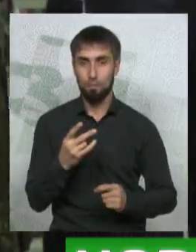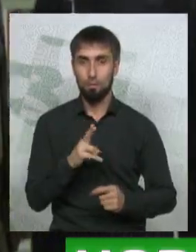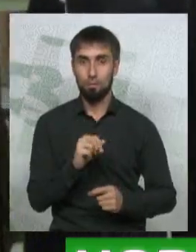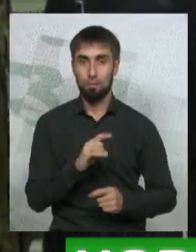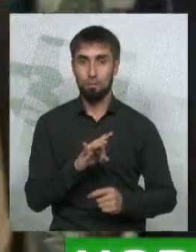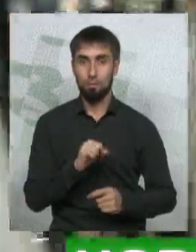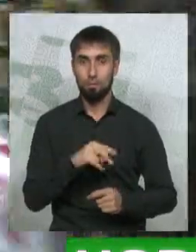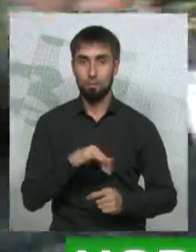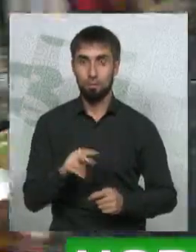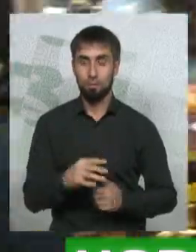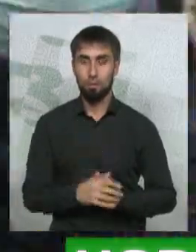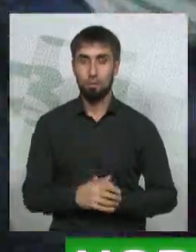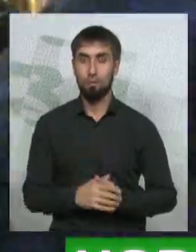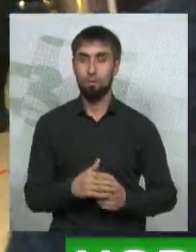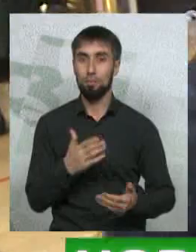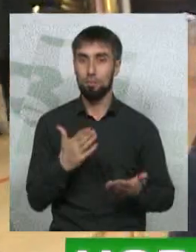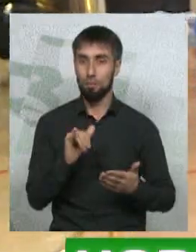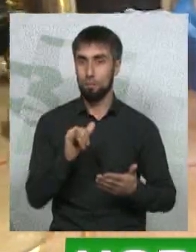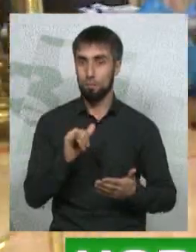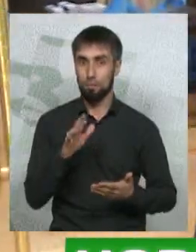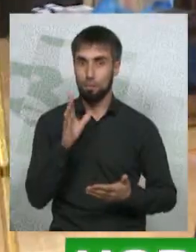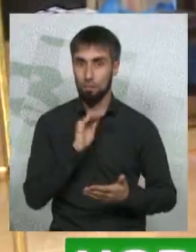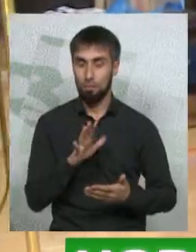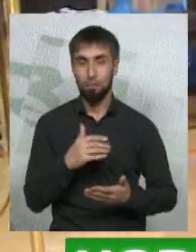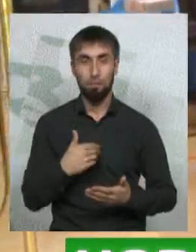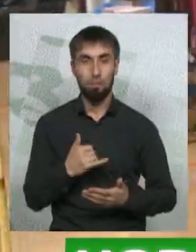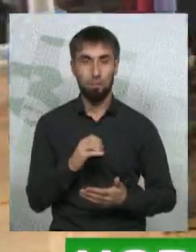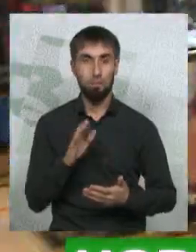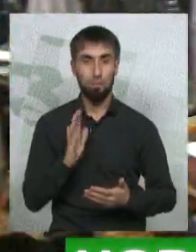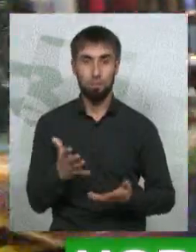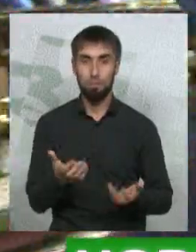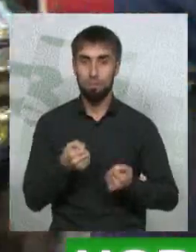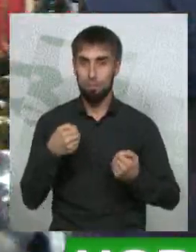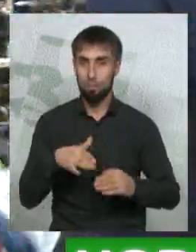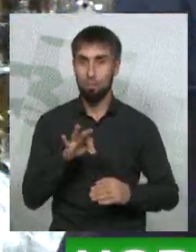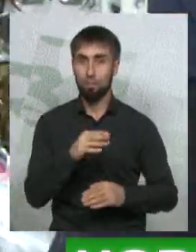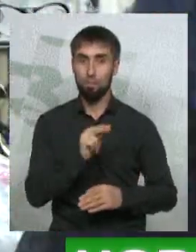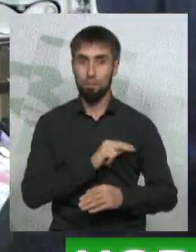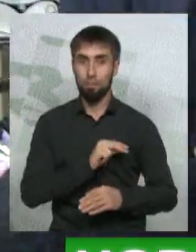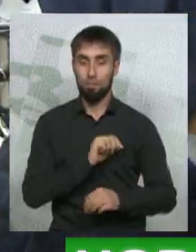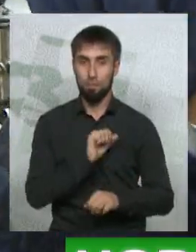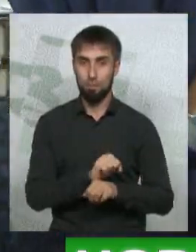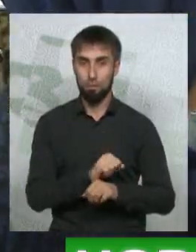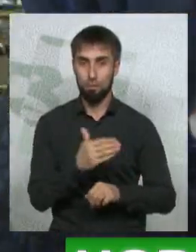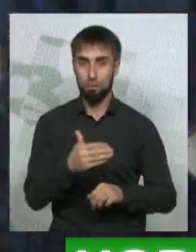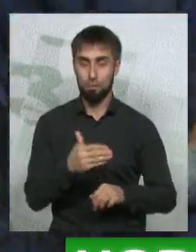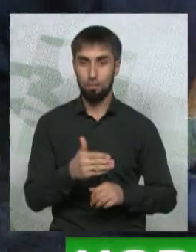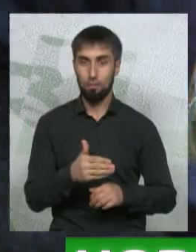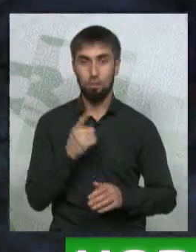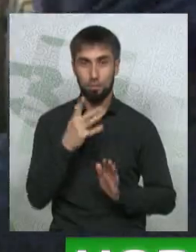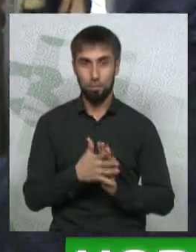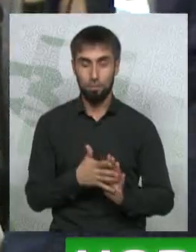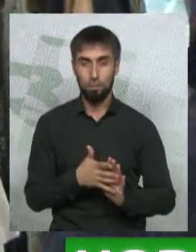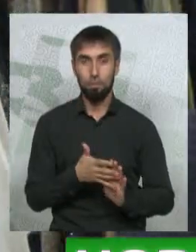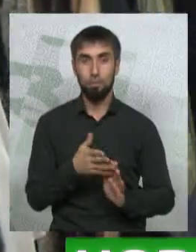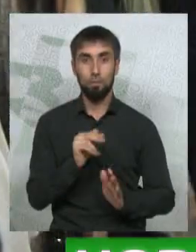карантин. Если еще лахтер дадуалуж тухули, уже мы будем принимать решение о приостановлении деятельности торговых точек. Мы гни бог